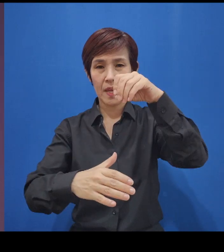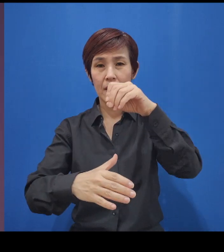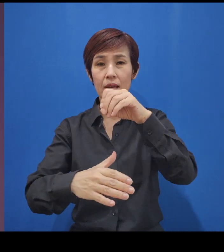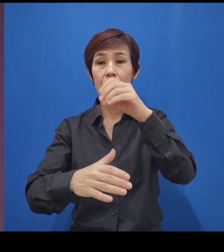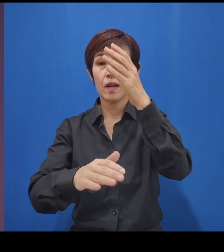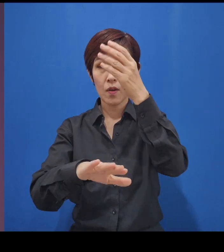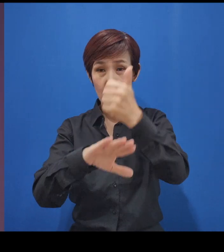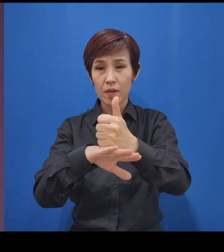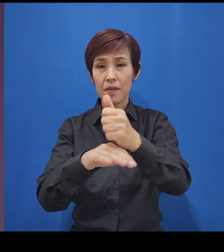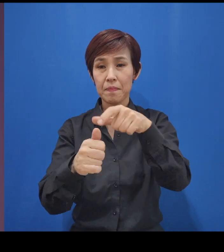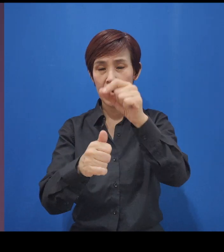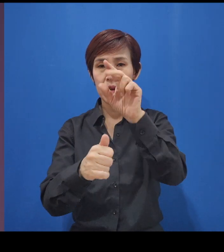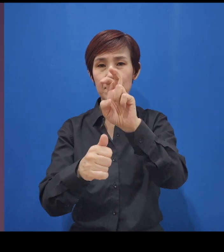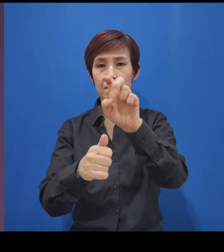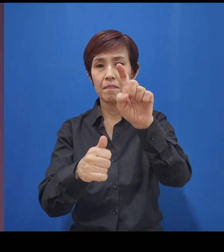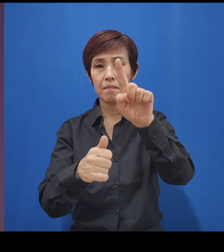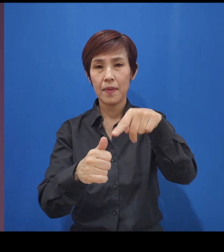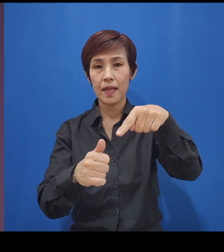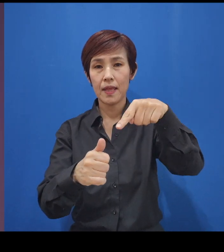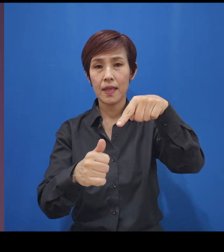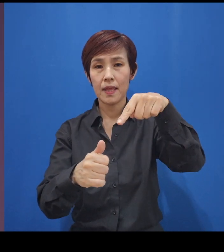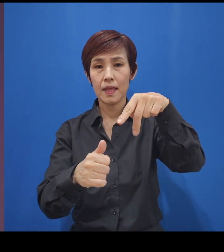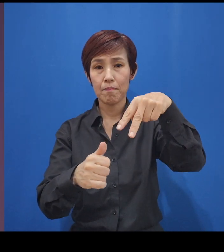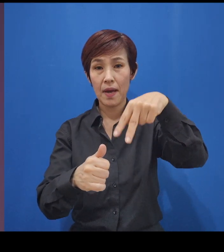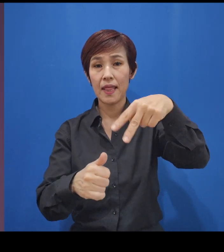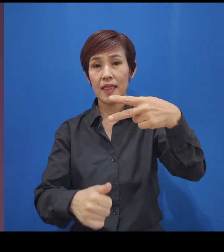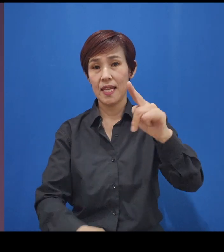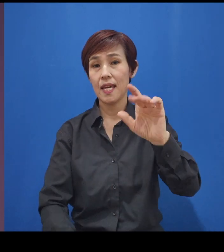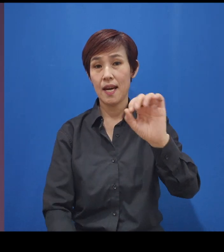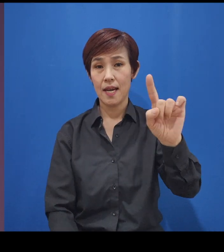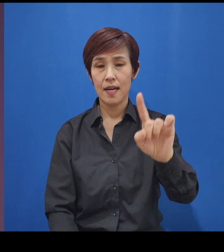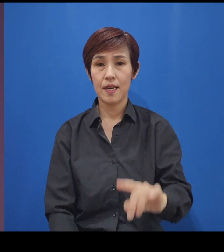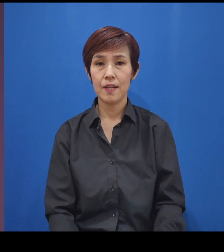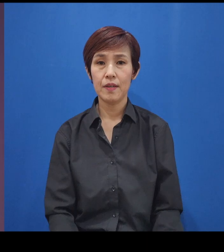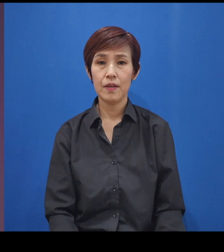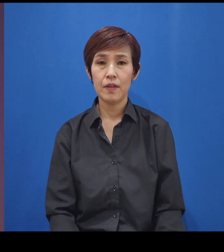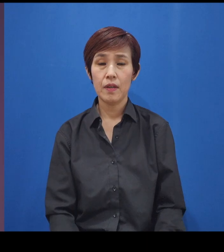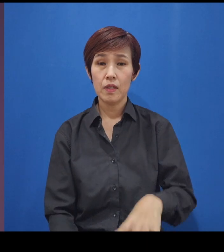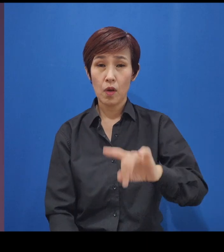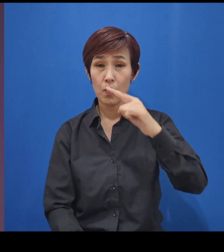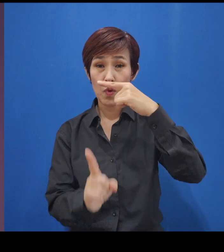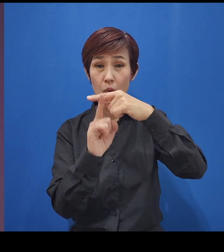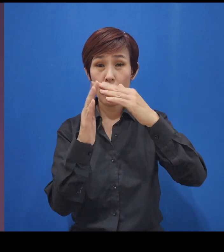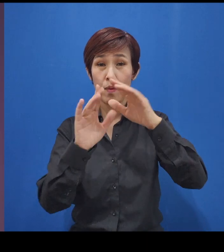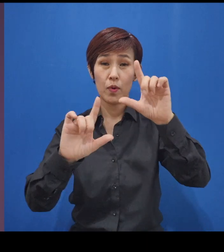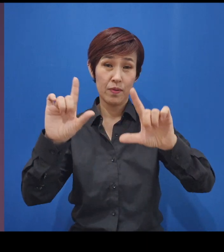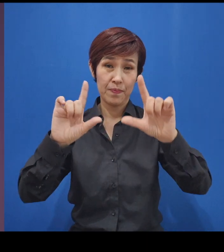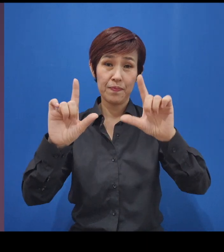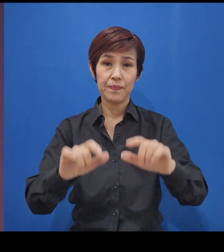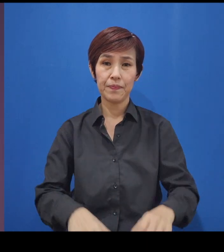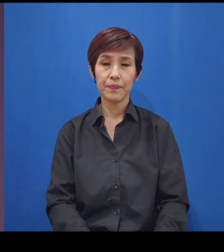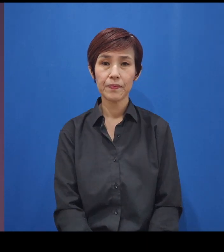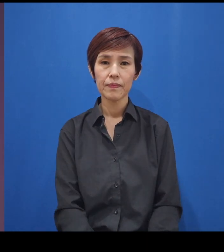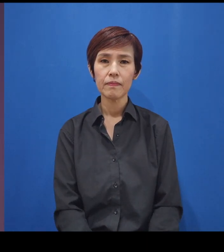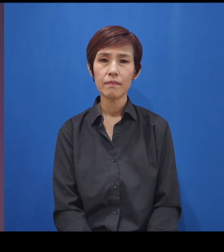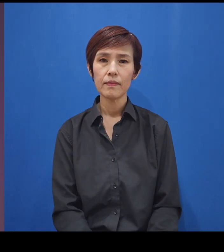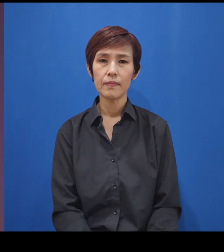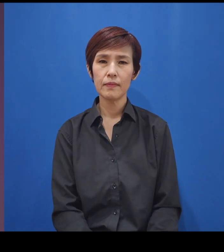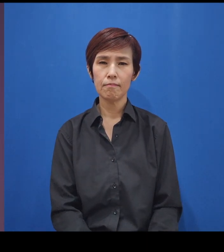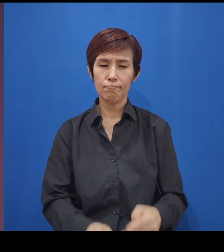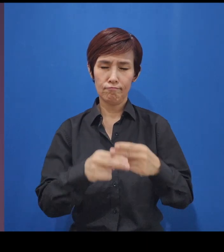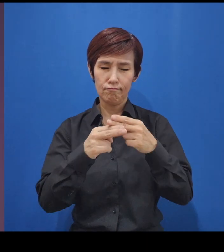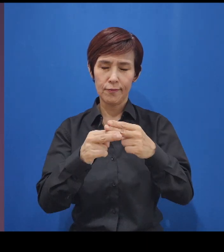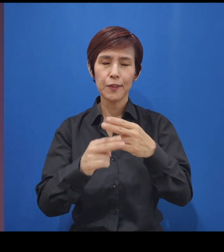마띠아를 세웠다 라고 기록합니다. 교회의 처음 모습 네 번째죠. 정말 권위